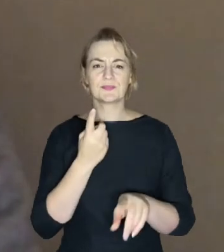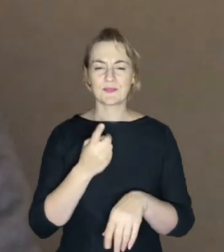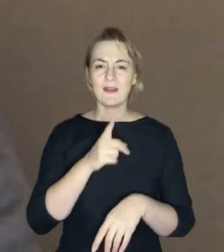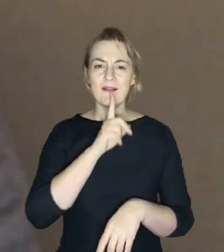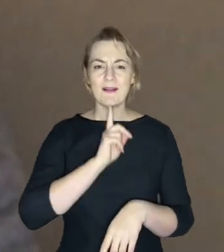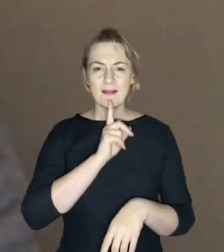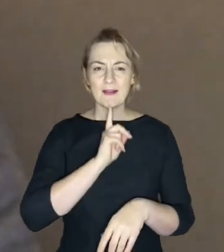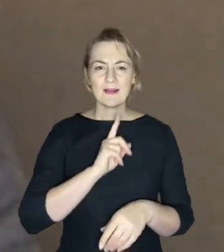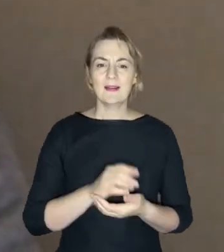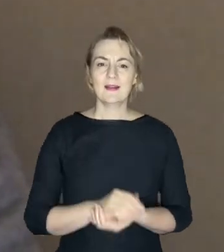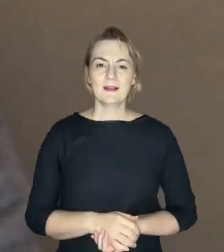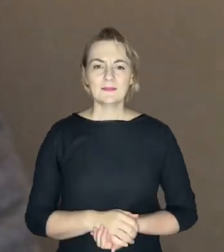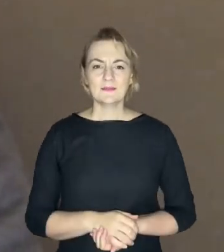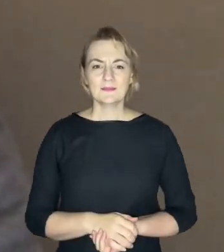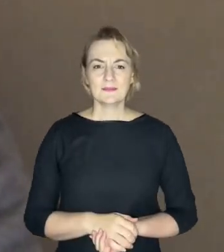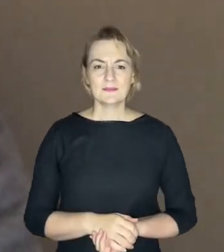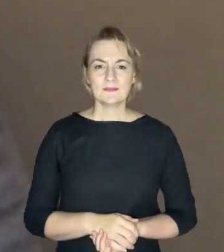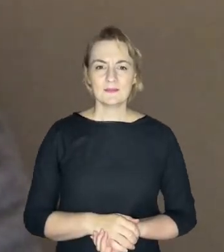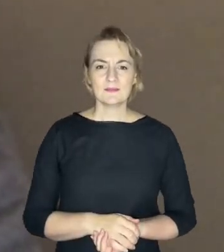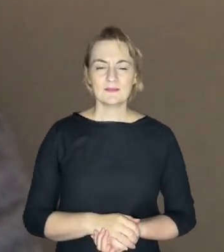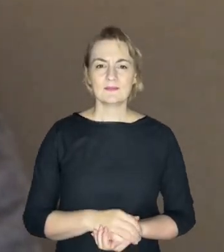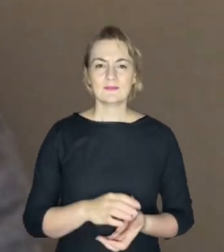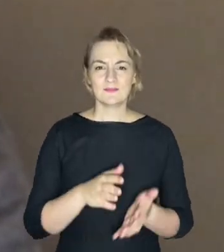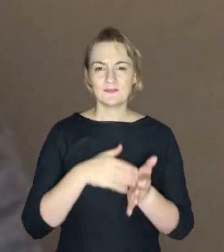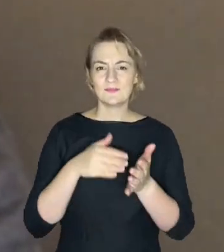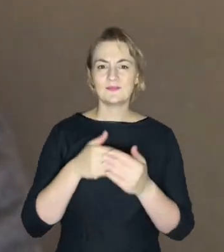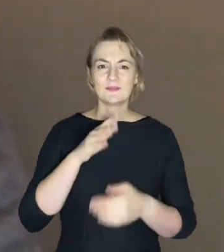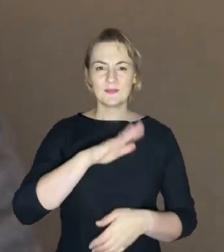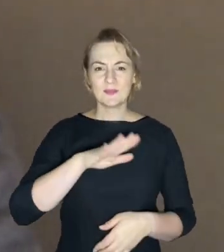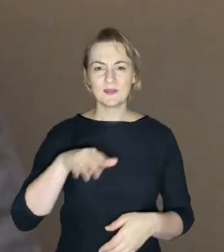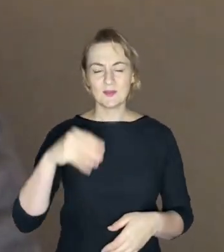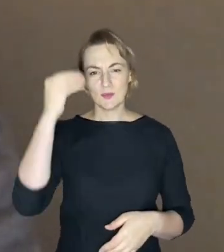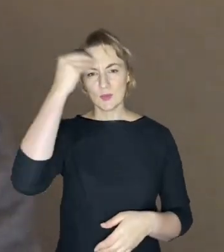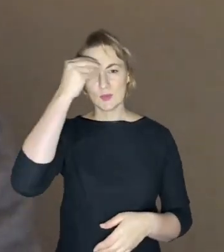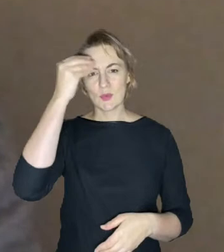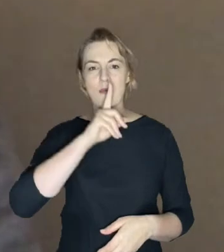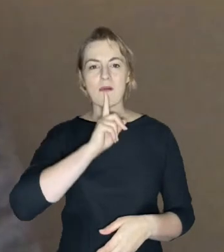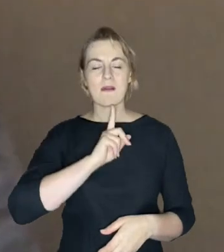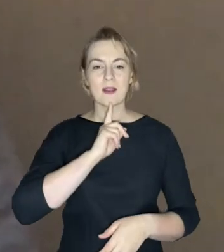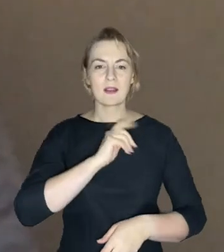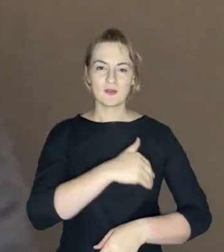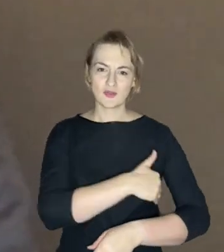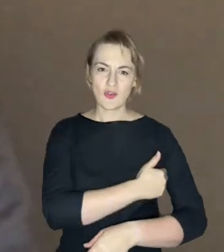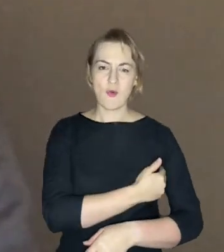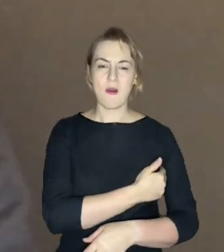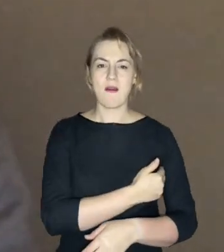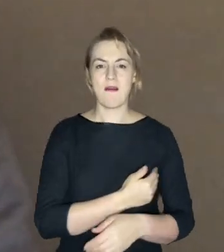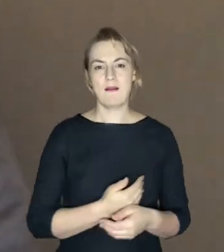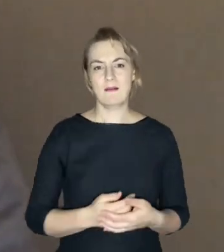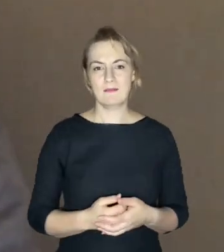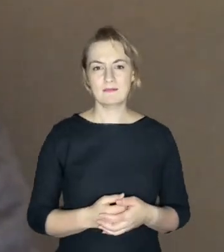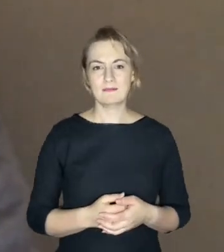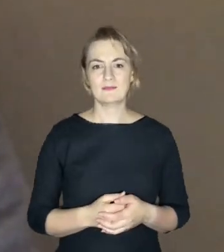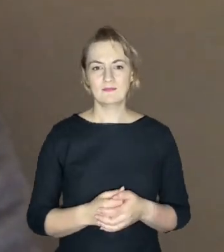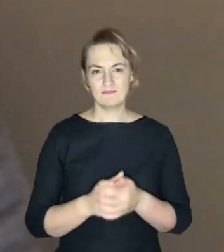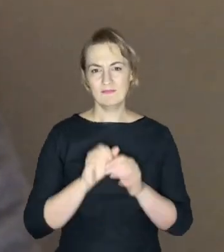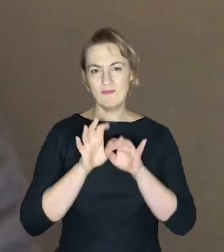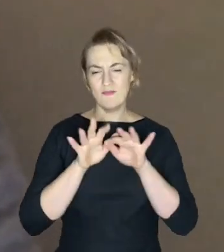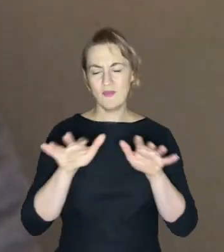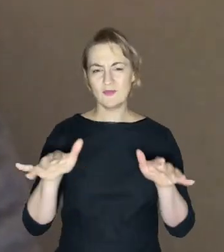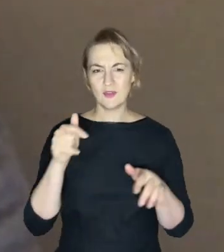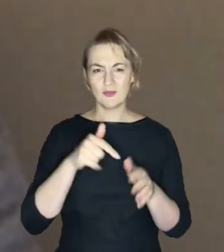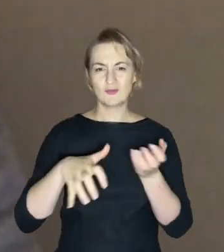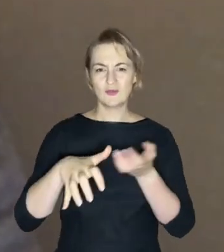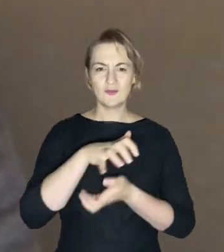wszystkie dzieci, które uczą się religii w szkołach, tej religii powszechnej w naszej